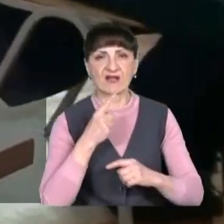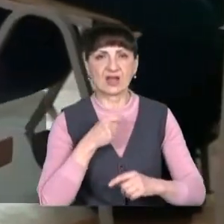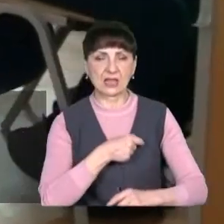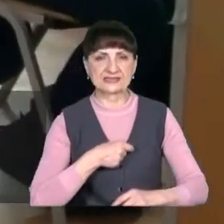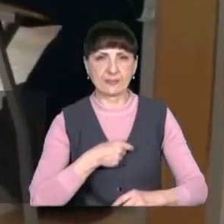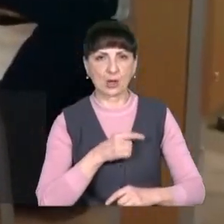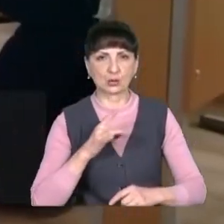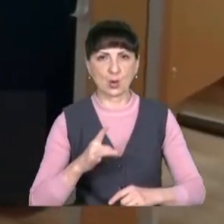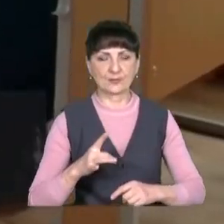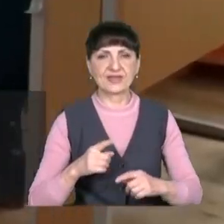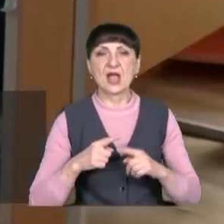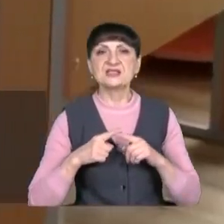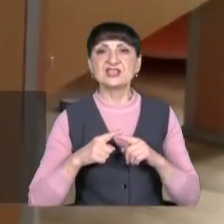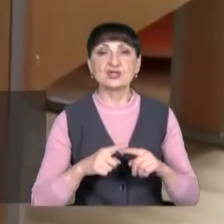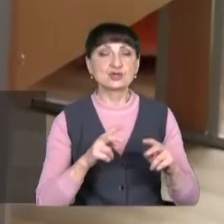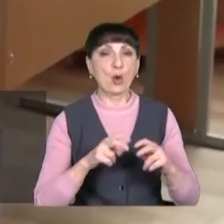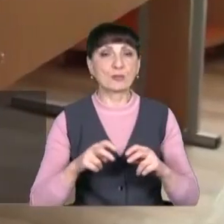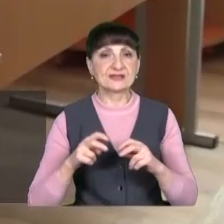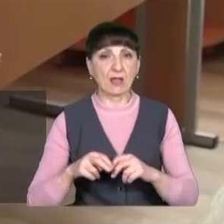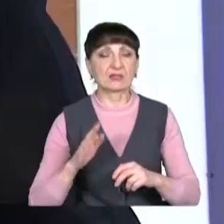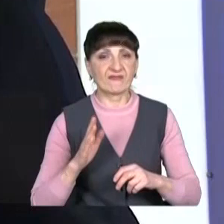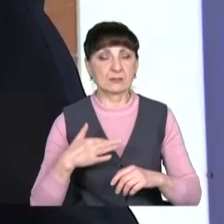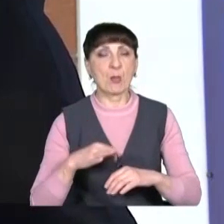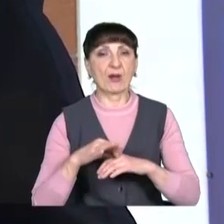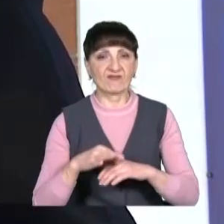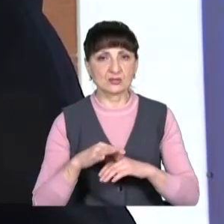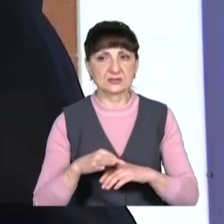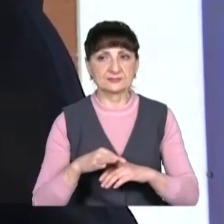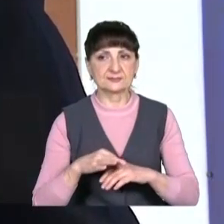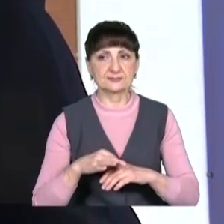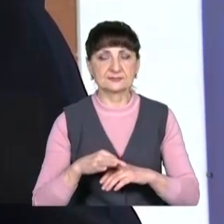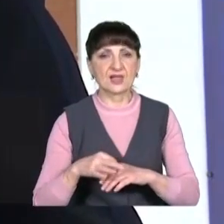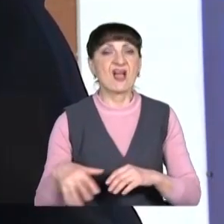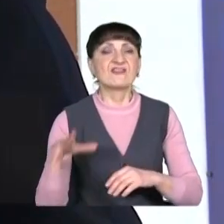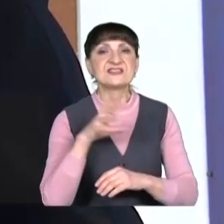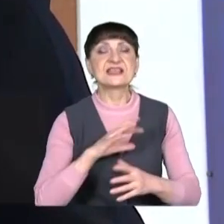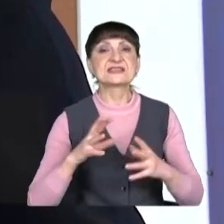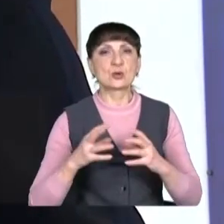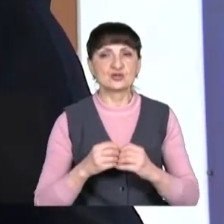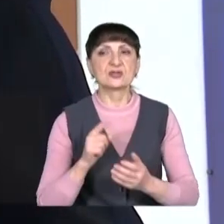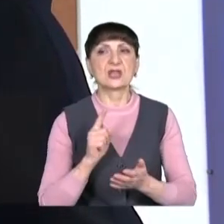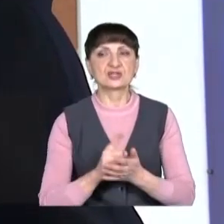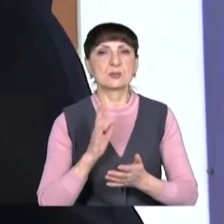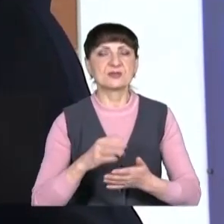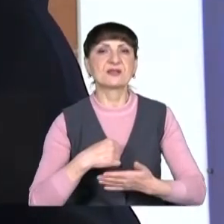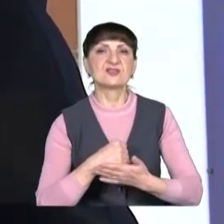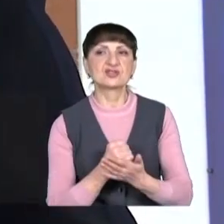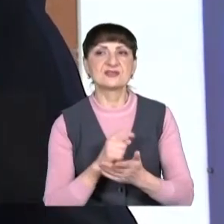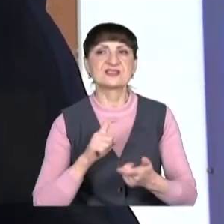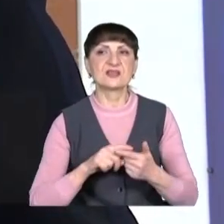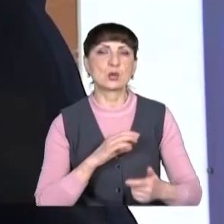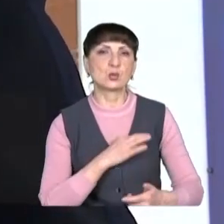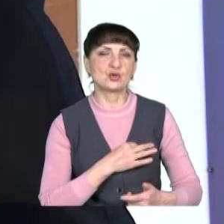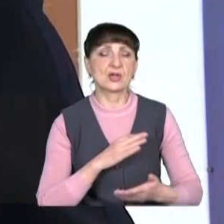инспекторы. Техническое обследование Джасаватрамс. Проводим техническое обследование. Все заключения должны быть подтверждены юридически.